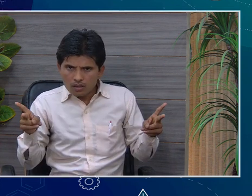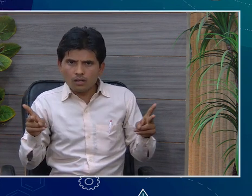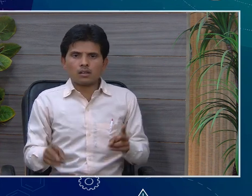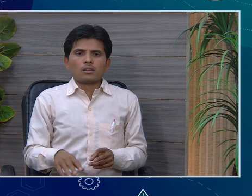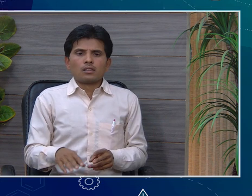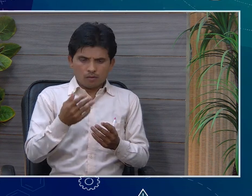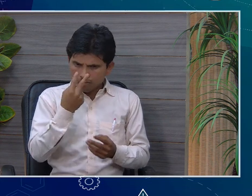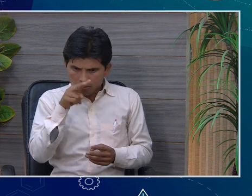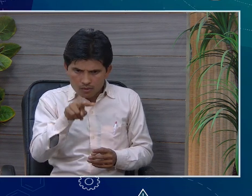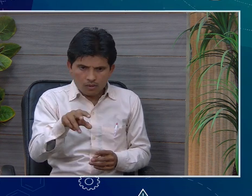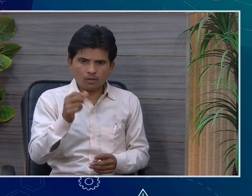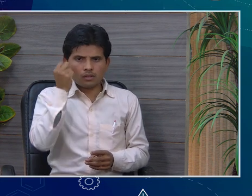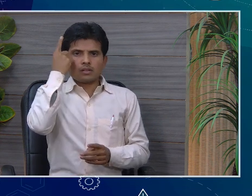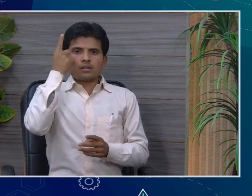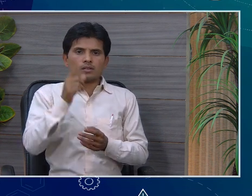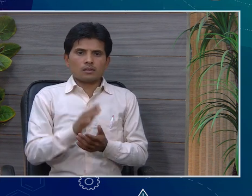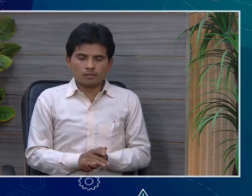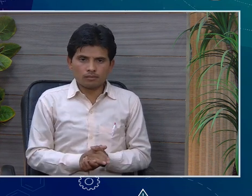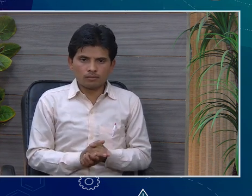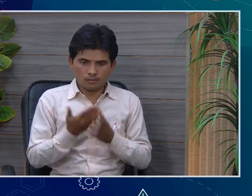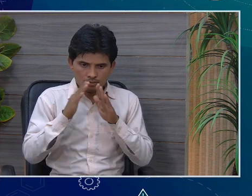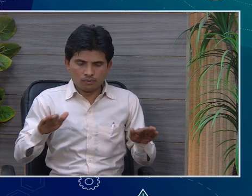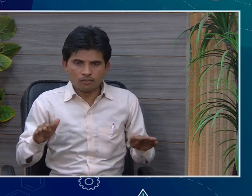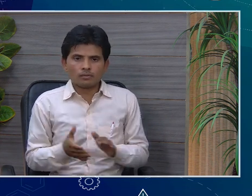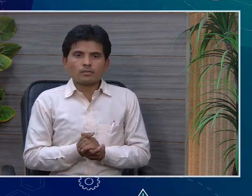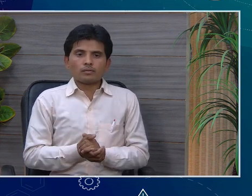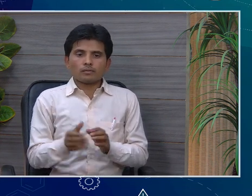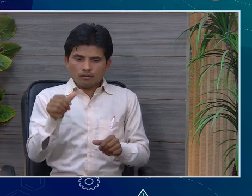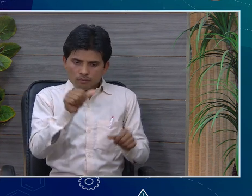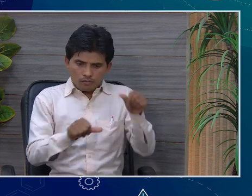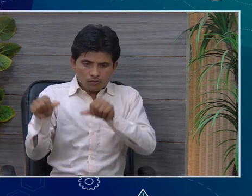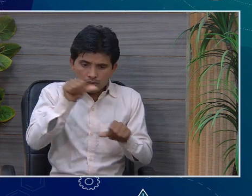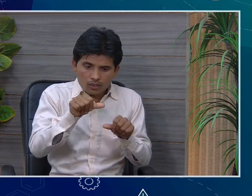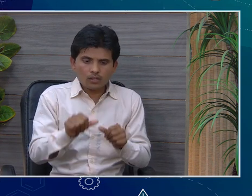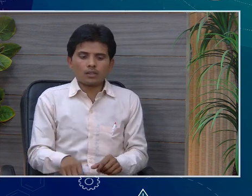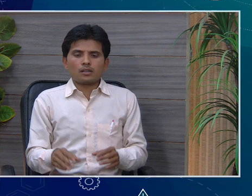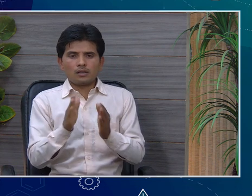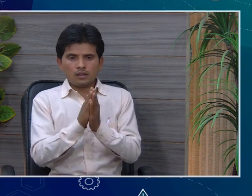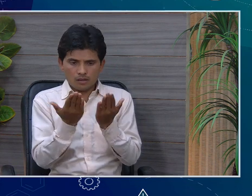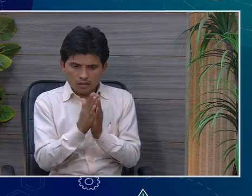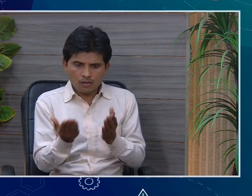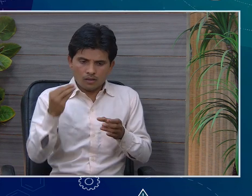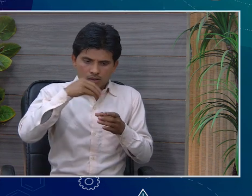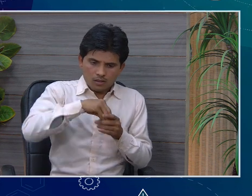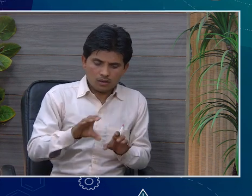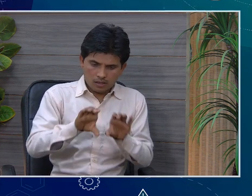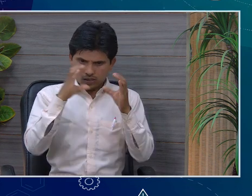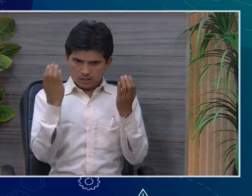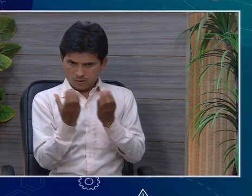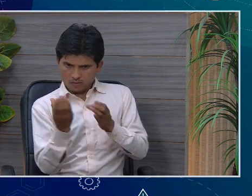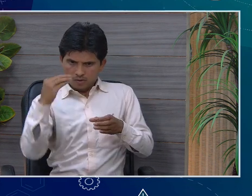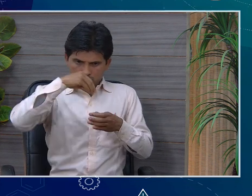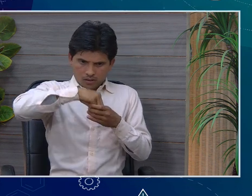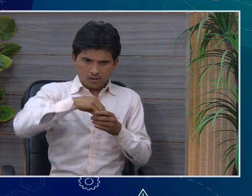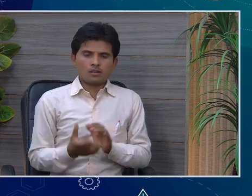बच्चे के ऑब्जर्वेशन में आते हैं तो यह अगर हमारे विज्ञान का पाठ बने विद्यालय शिक्षा का पाठ बने रहेंगे क्लासरूम की पहुंची का पाठ बने तो